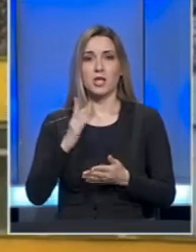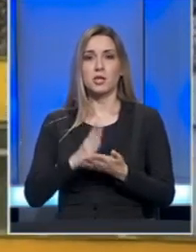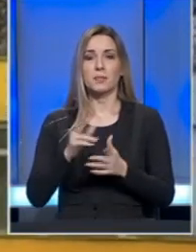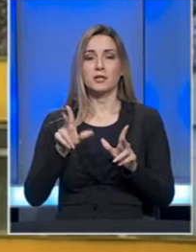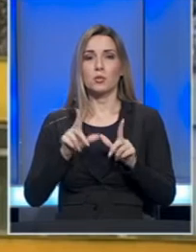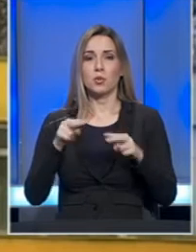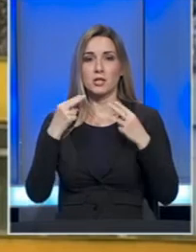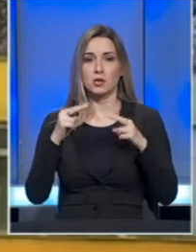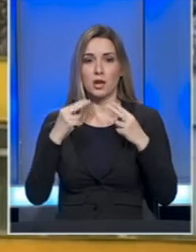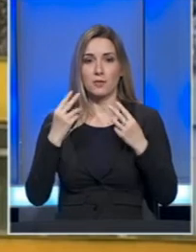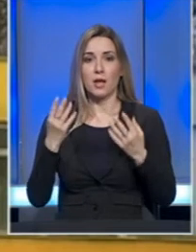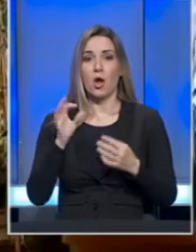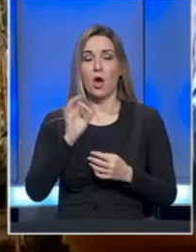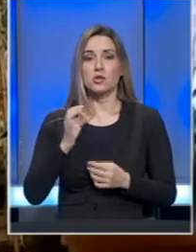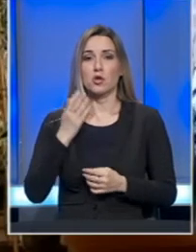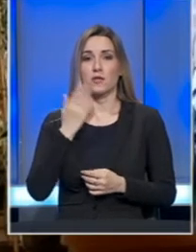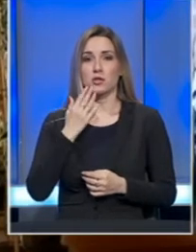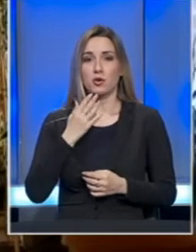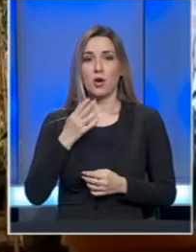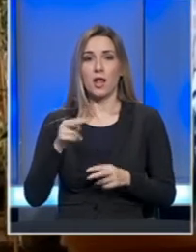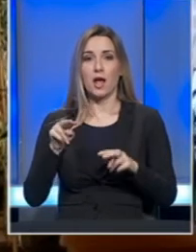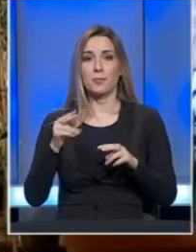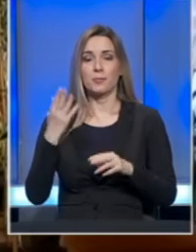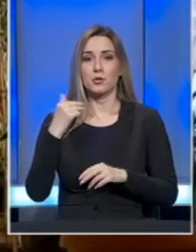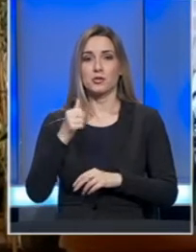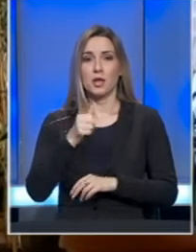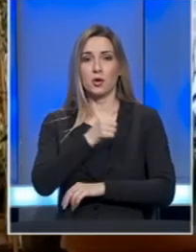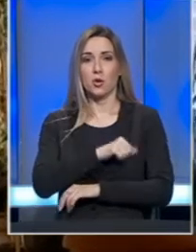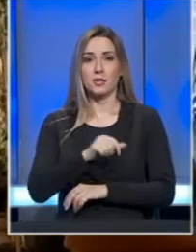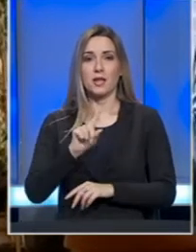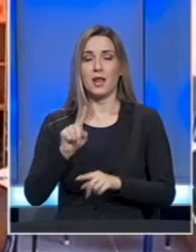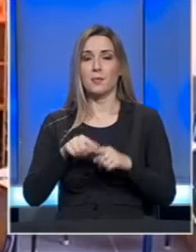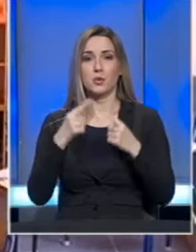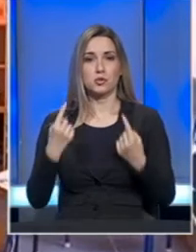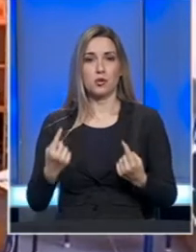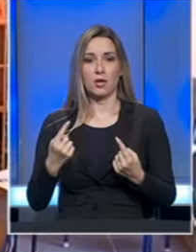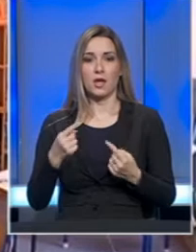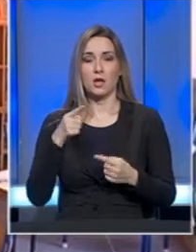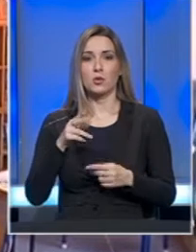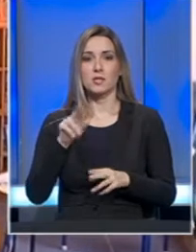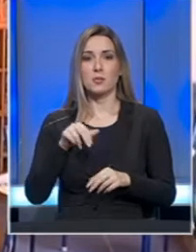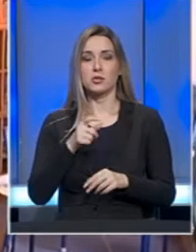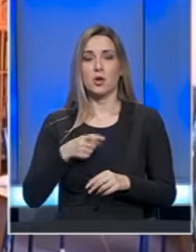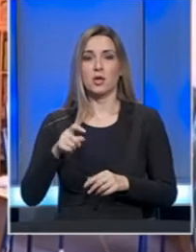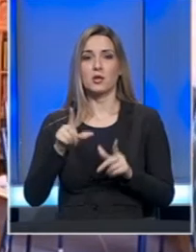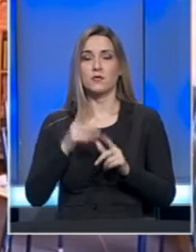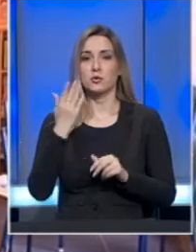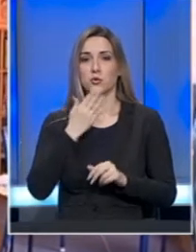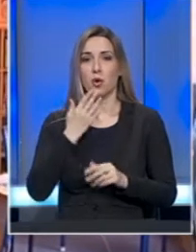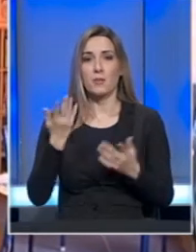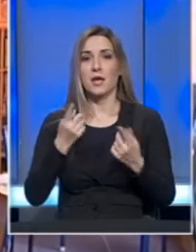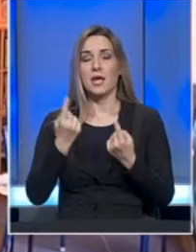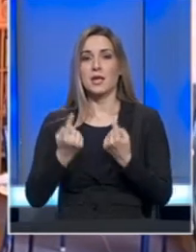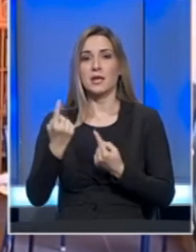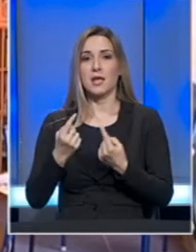je li tako? Kad su osnovne škole u pitanju, proslava u restoranima od prošle godine definitivno ne postoji, znači to se može organizovati u školama, eventualno kroz neke